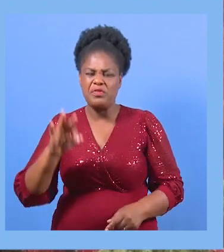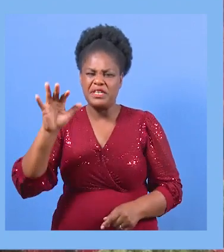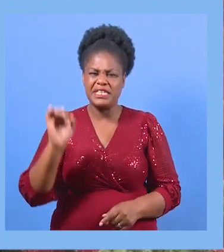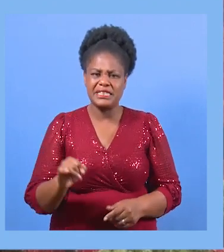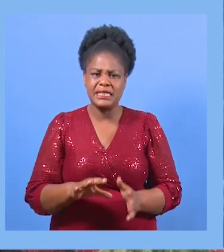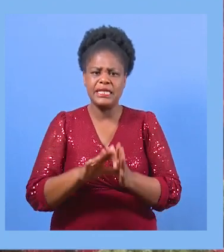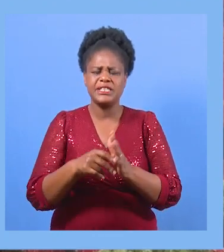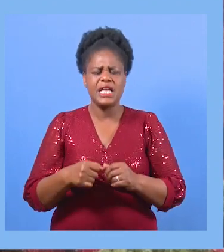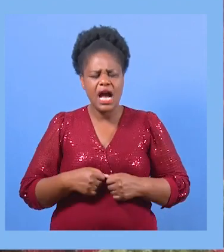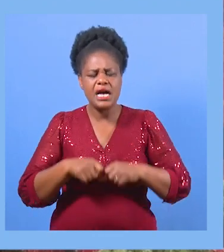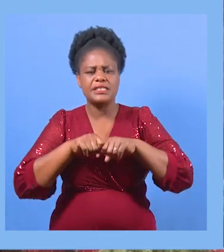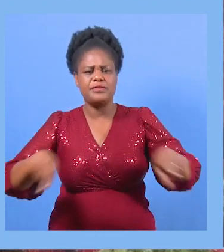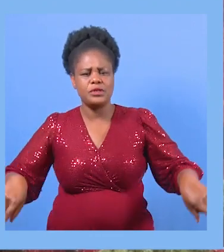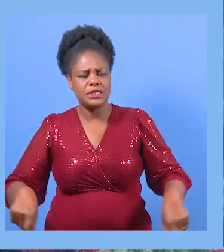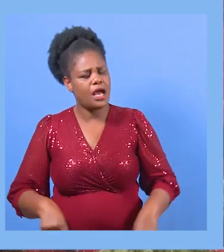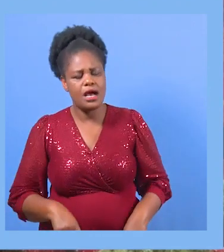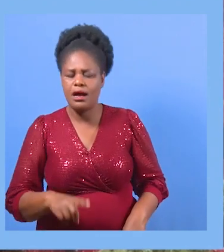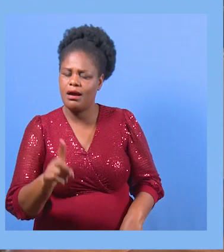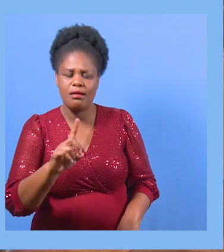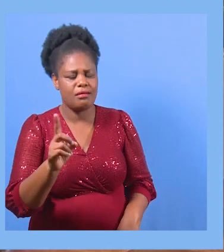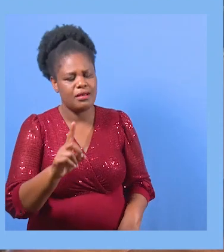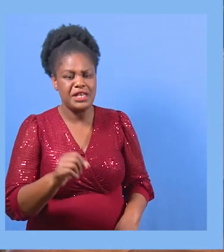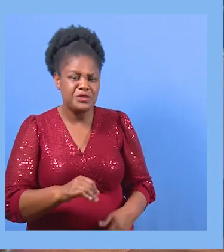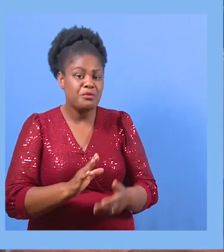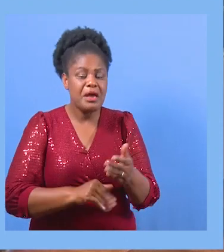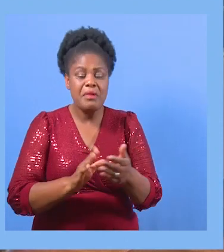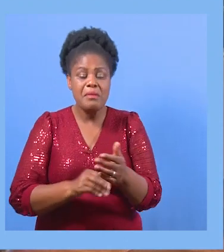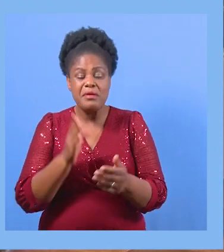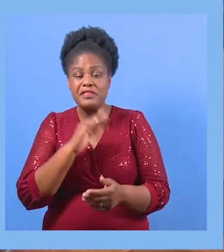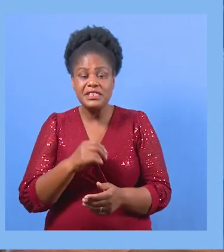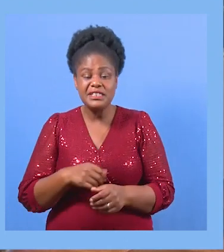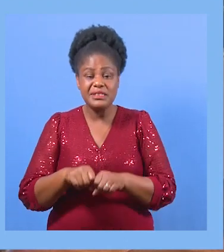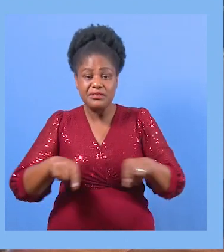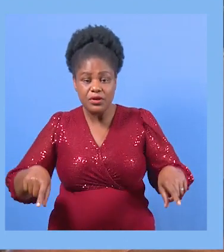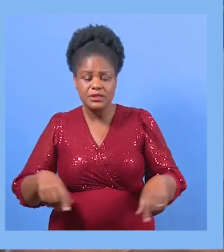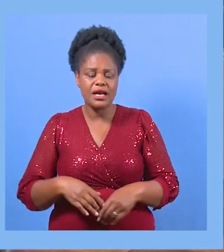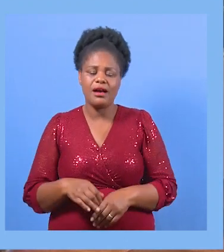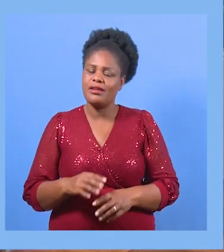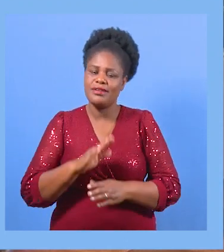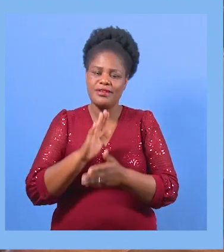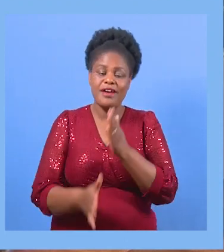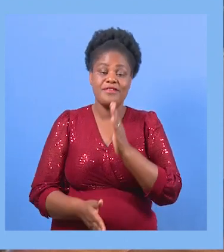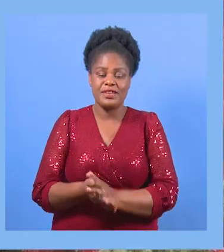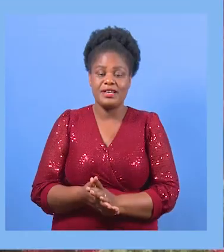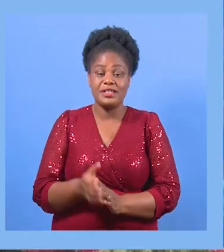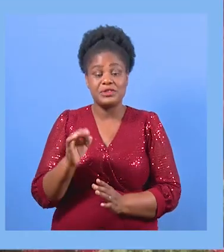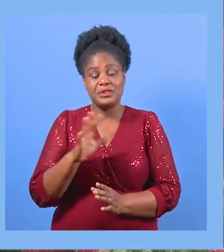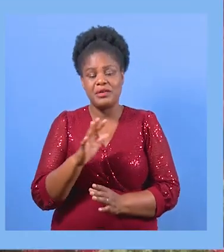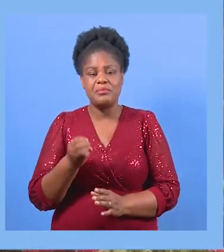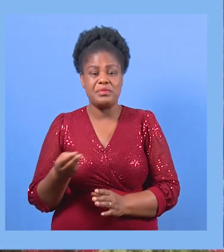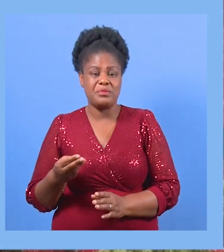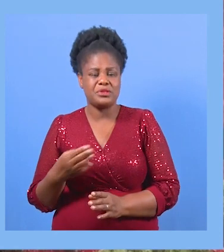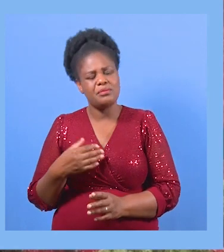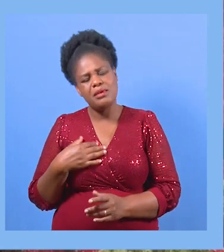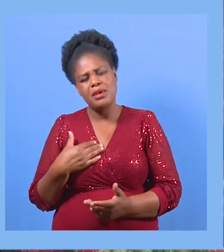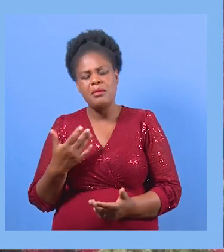here kuti pada pamakore 3 apa, pakufambidzana kwamaita, mumaona kuti hatingambopedza upenyu hwese